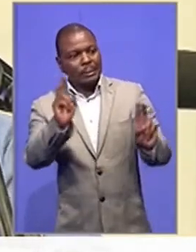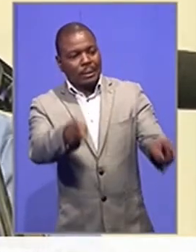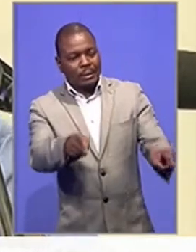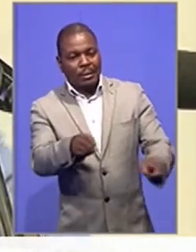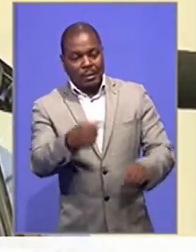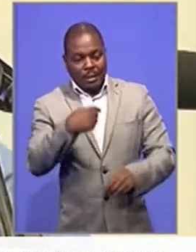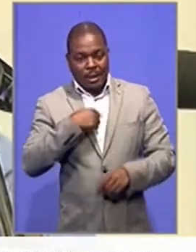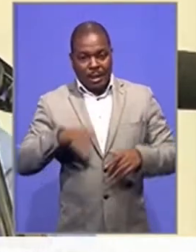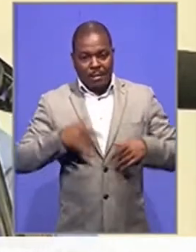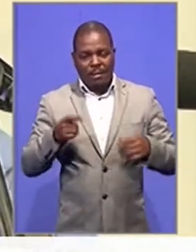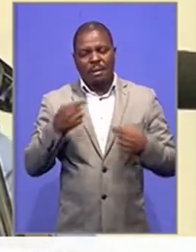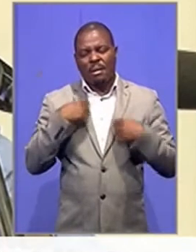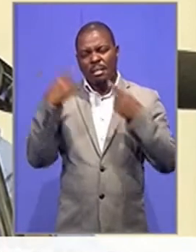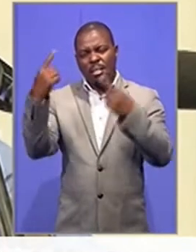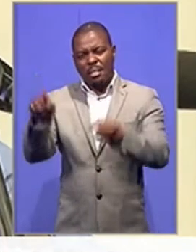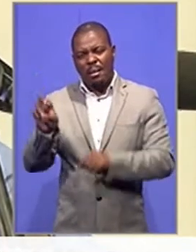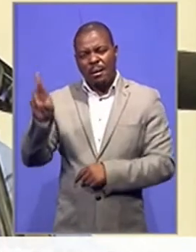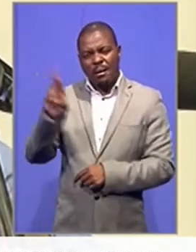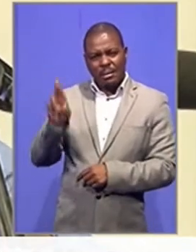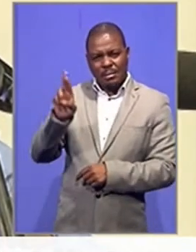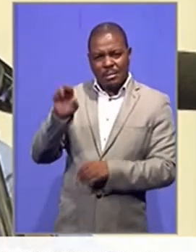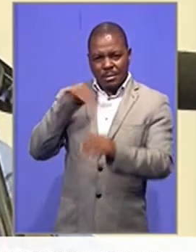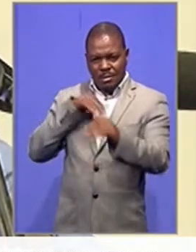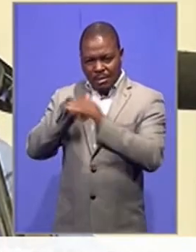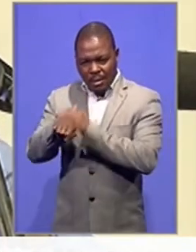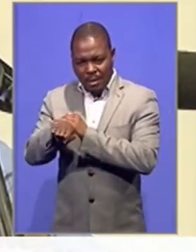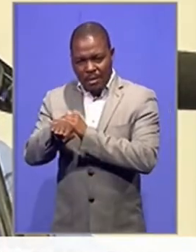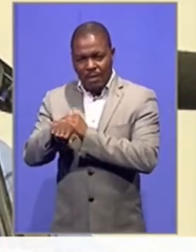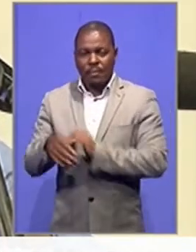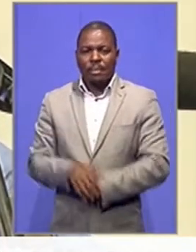ka. A re tsena ko Rustenburg ke hao